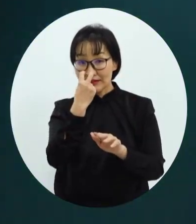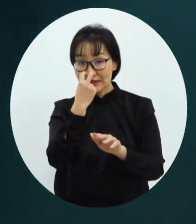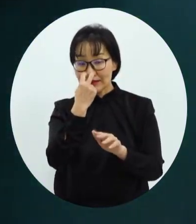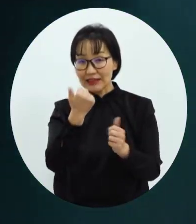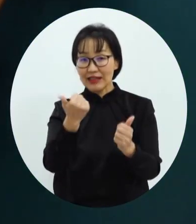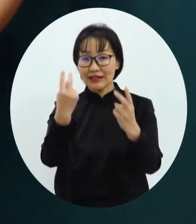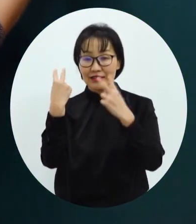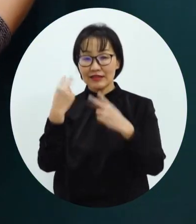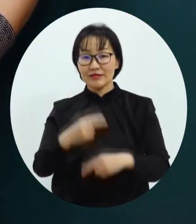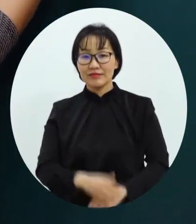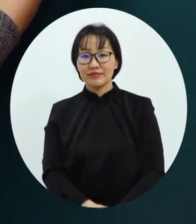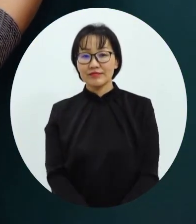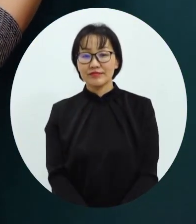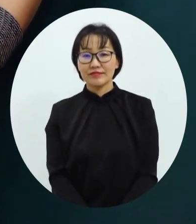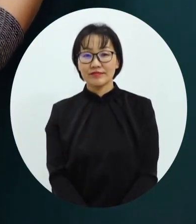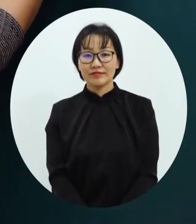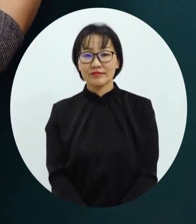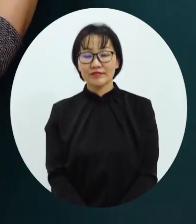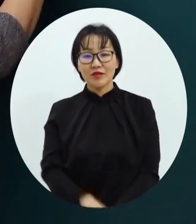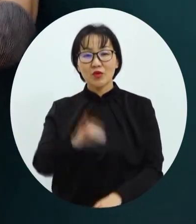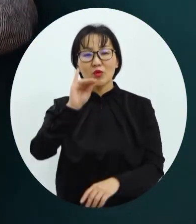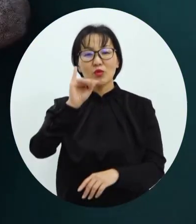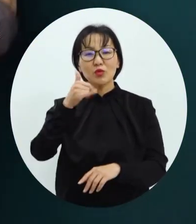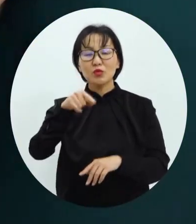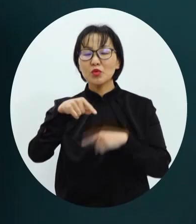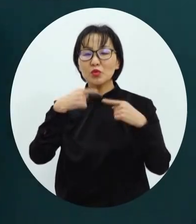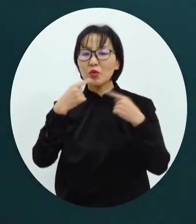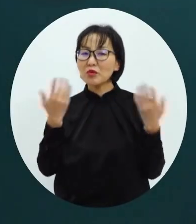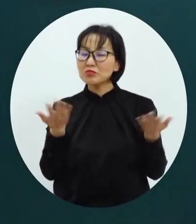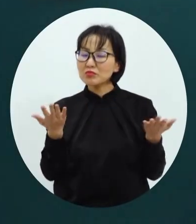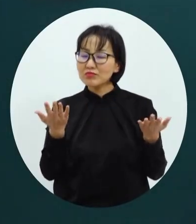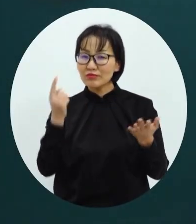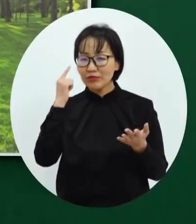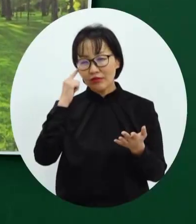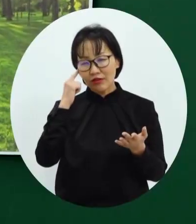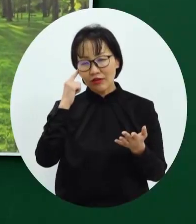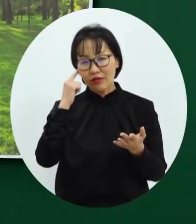Гурав дахь зурга байрлуулъя. Чиглэлээ юуны тухай өгүүлж байгаа.